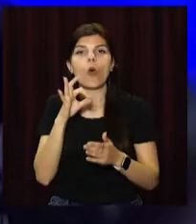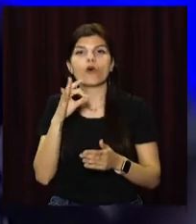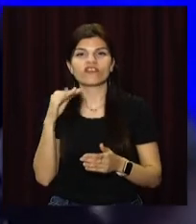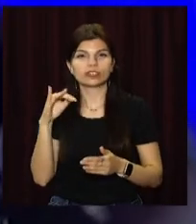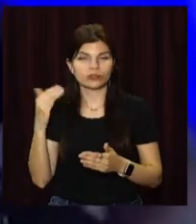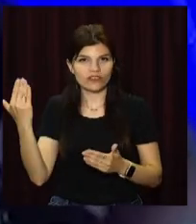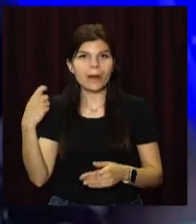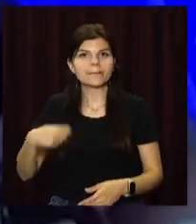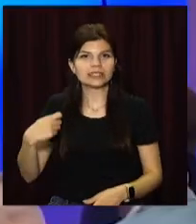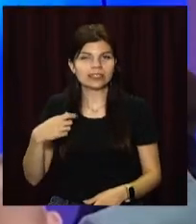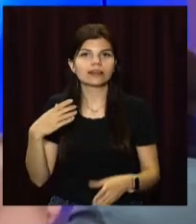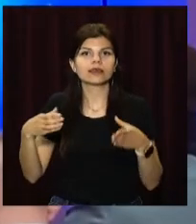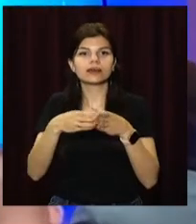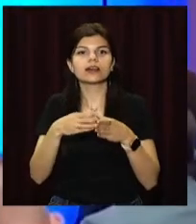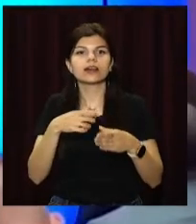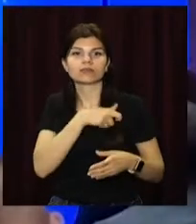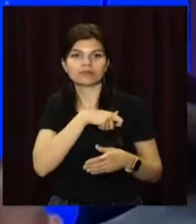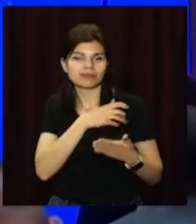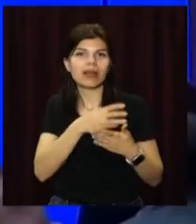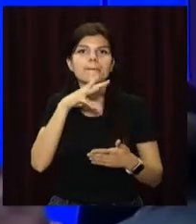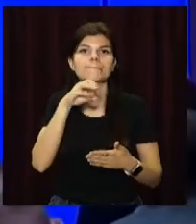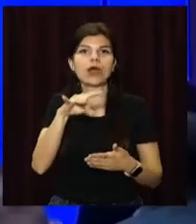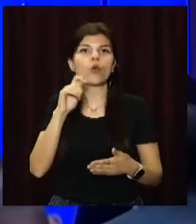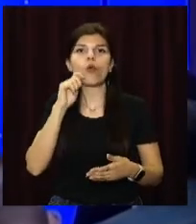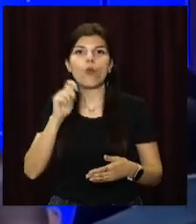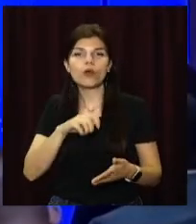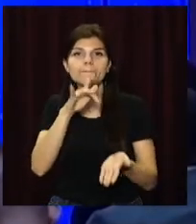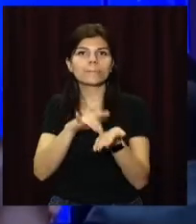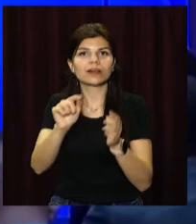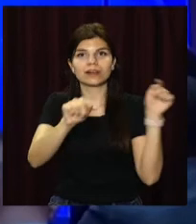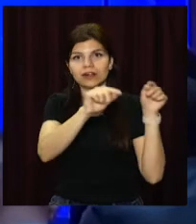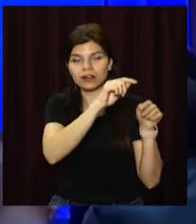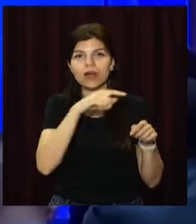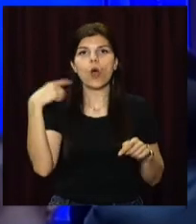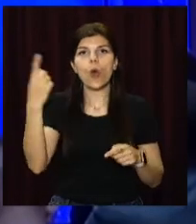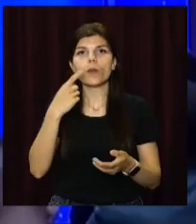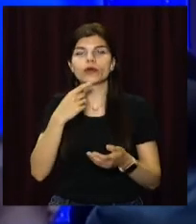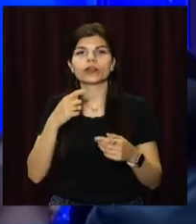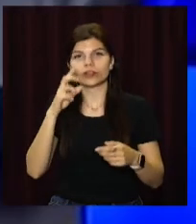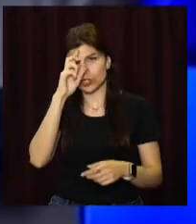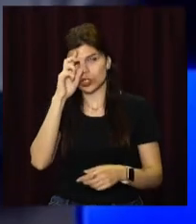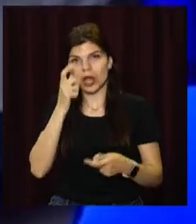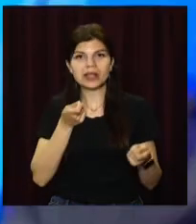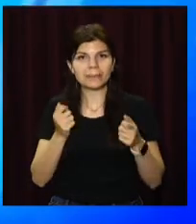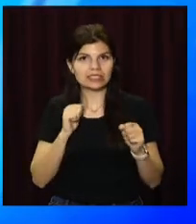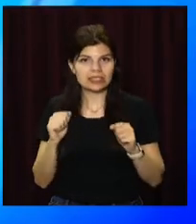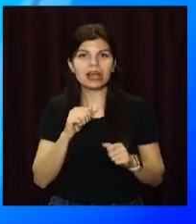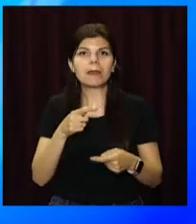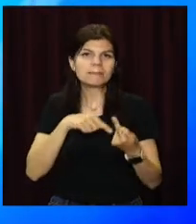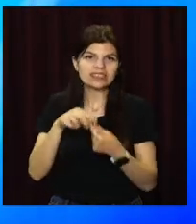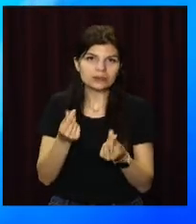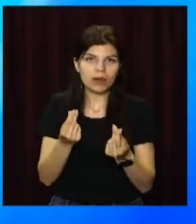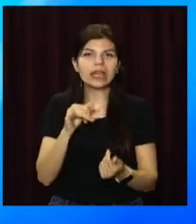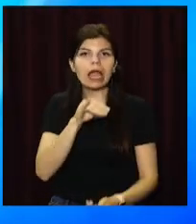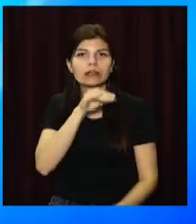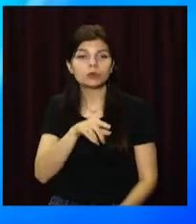президента, очільники парламентських фракцій, мери українських міст, керівники облдержадміністрацій, бізнесмени та експерти.